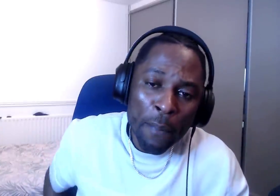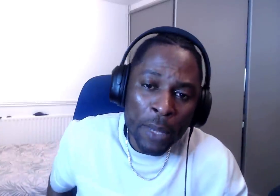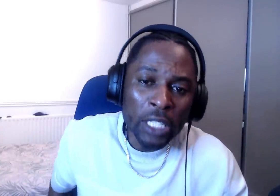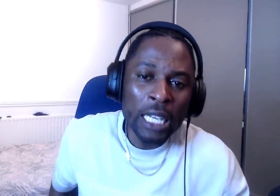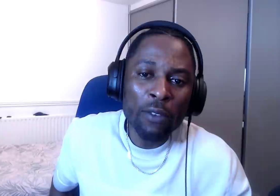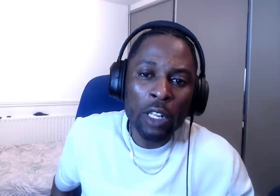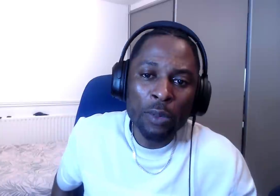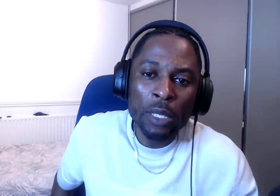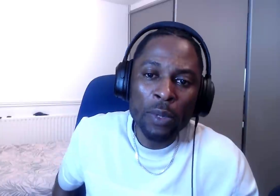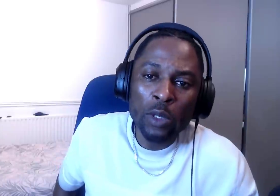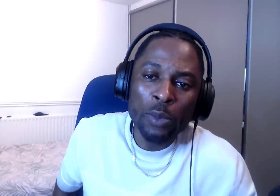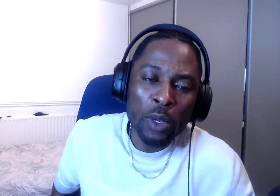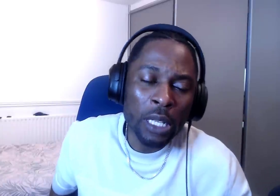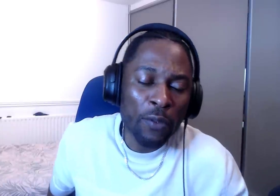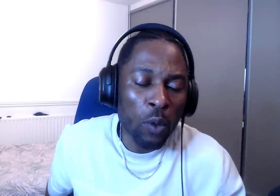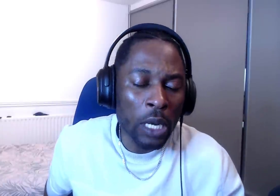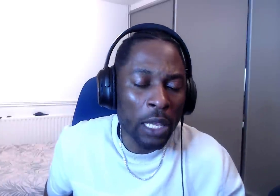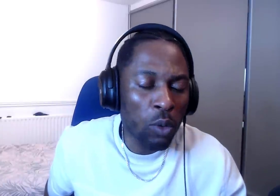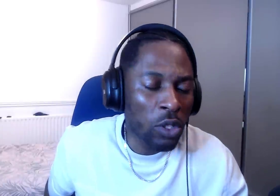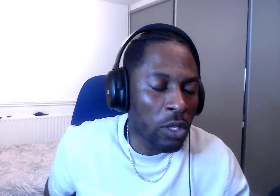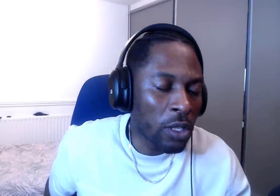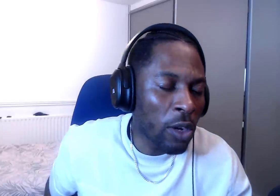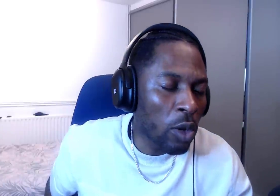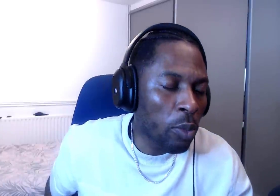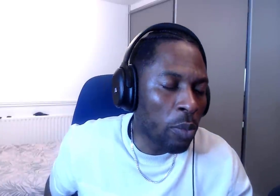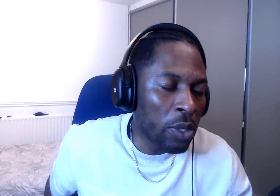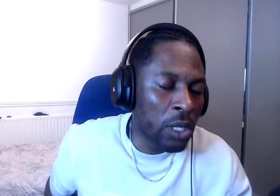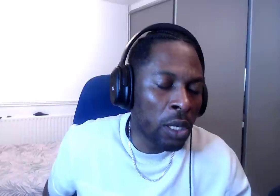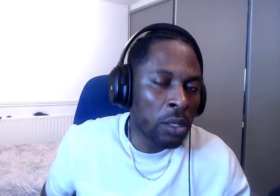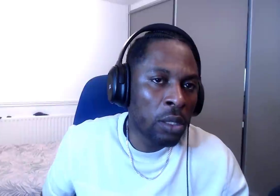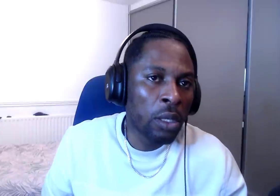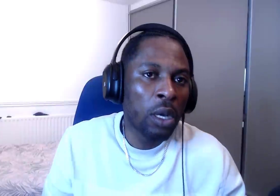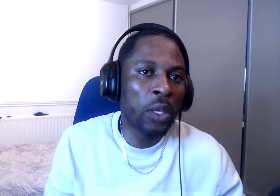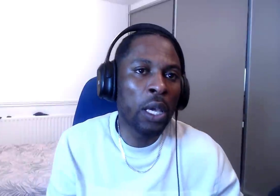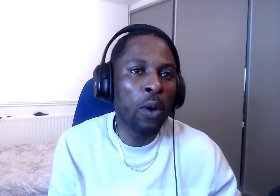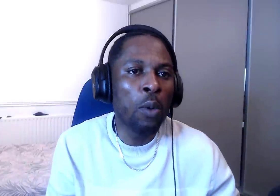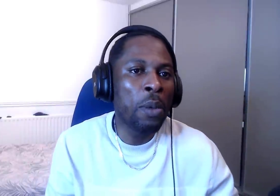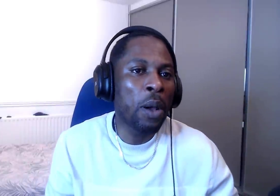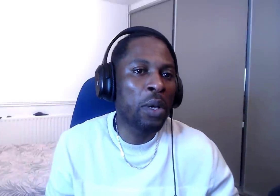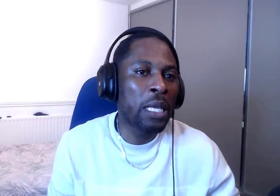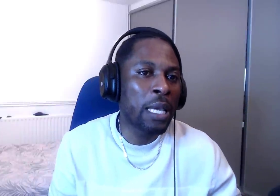cappuccino espresso ist groß auch vor gleichwohl stand up comedian